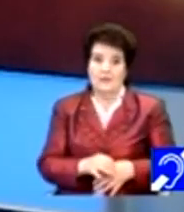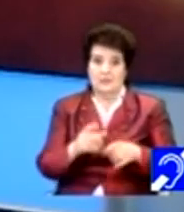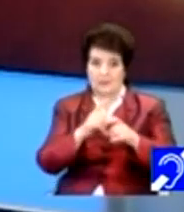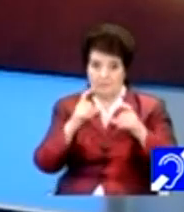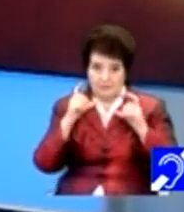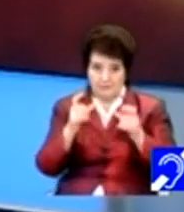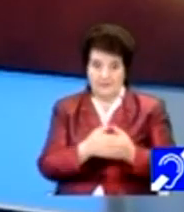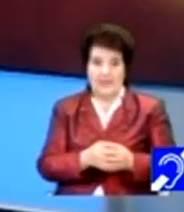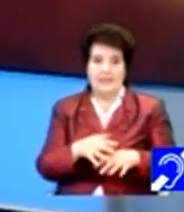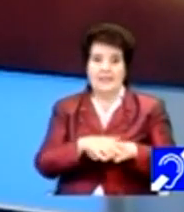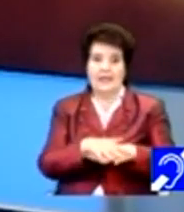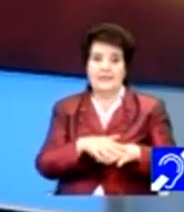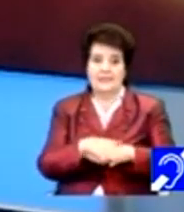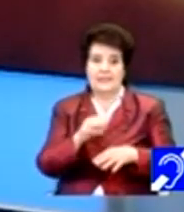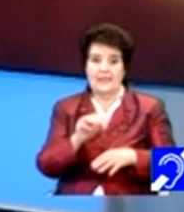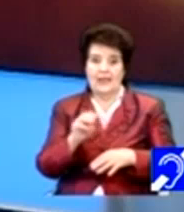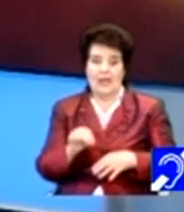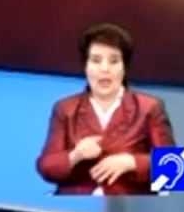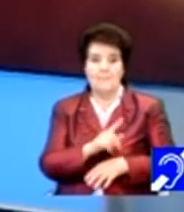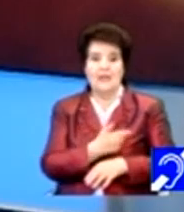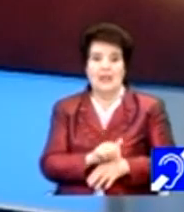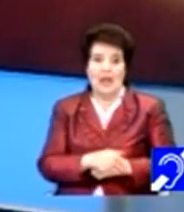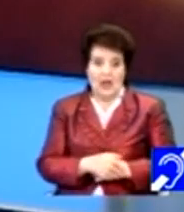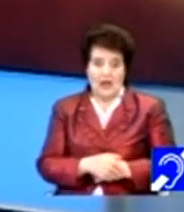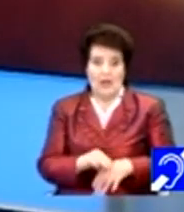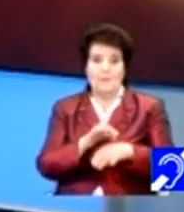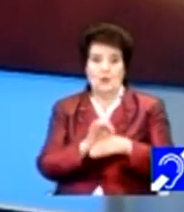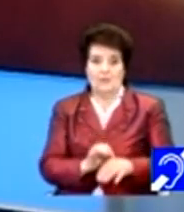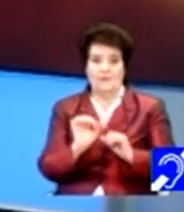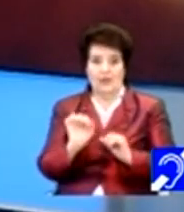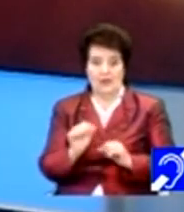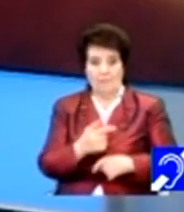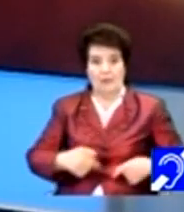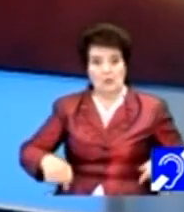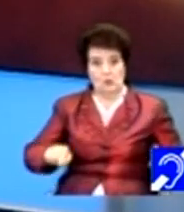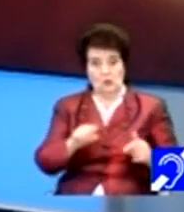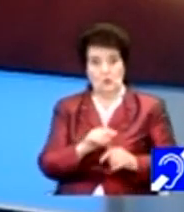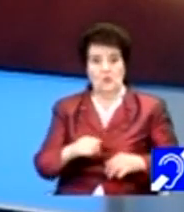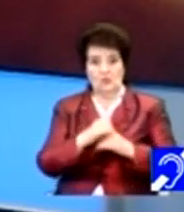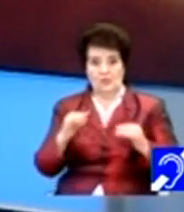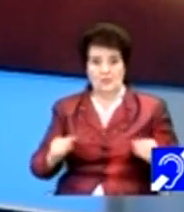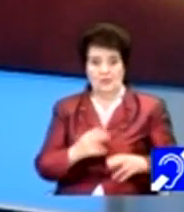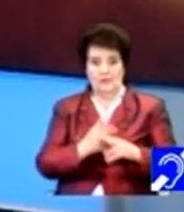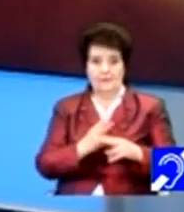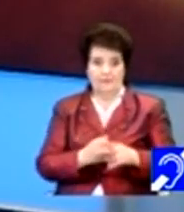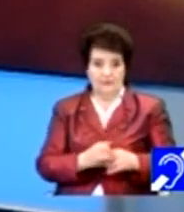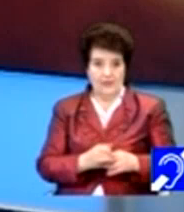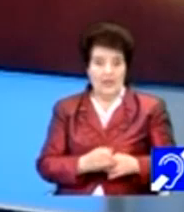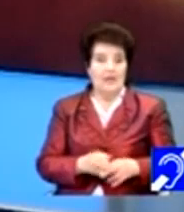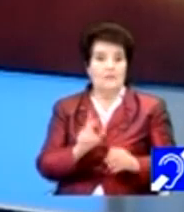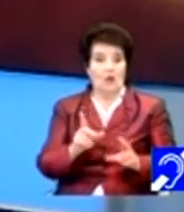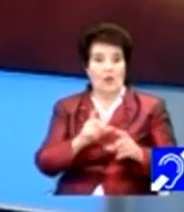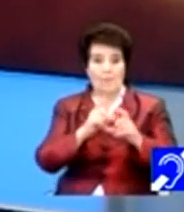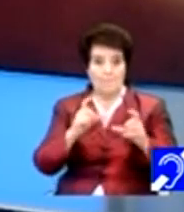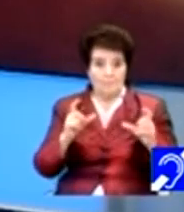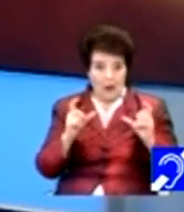măștile textile, adică cele nemedicale. Purtarea lor îi protejează pe cei din jur și previne răspândirea coronavirusului. Doar